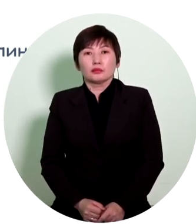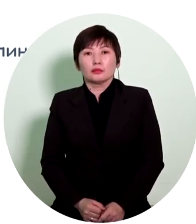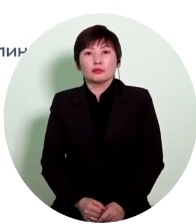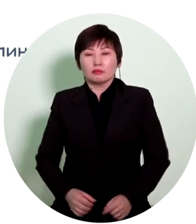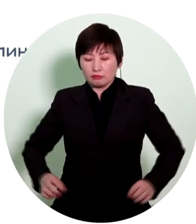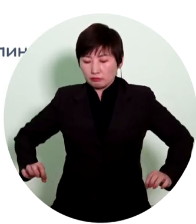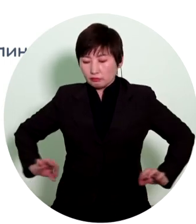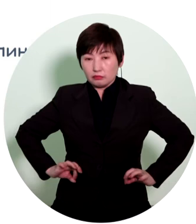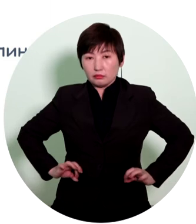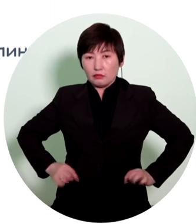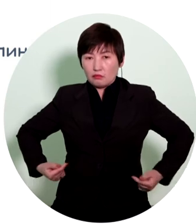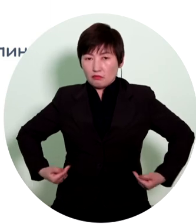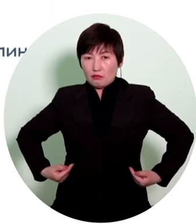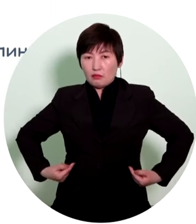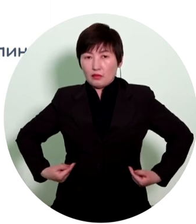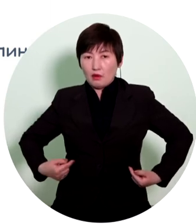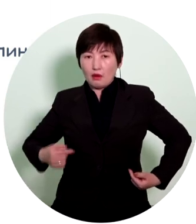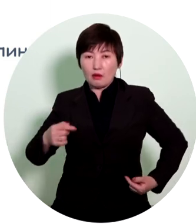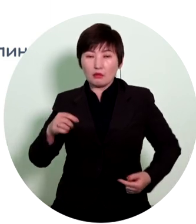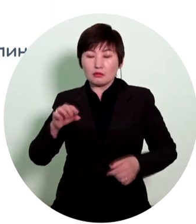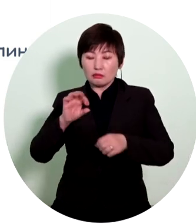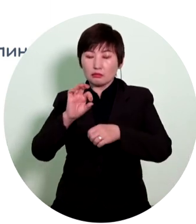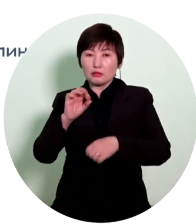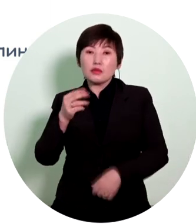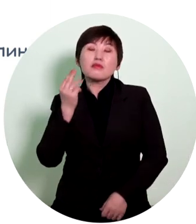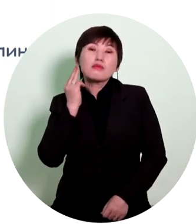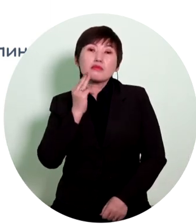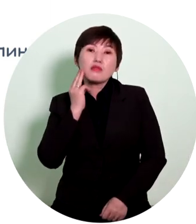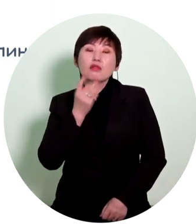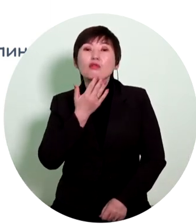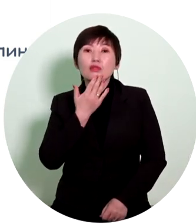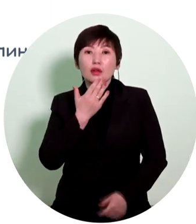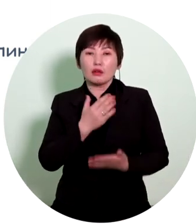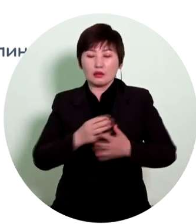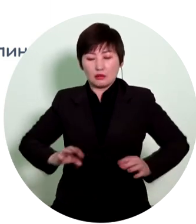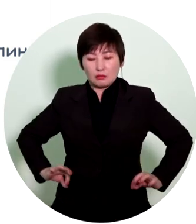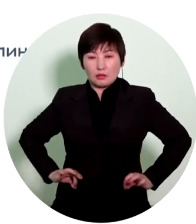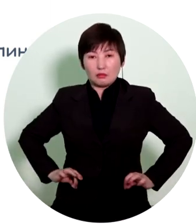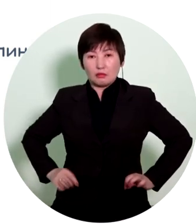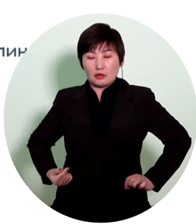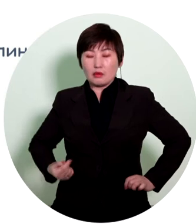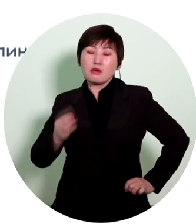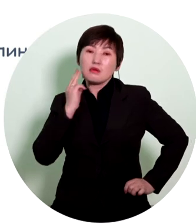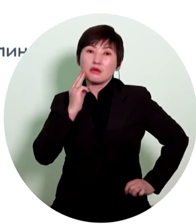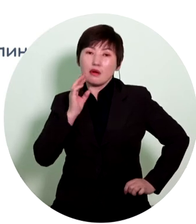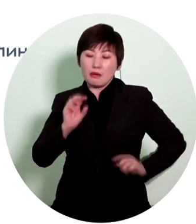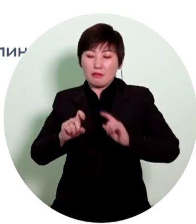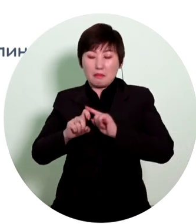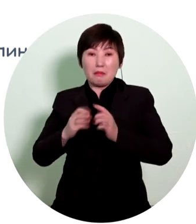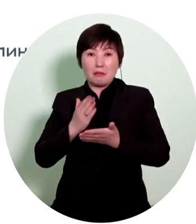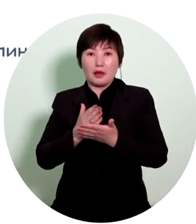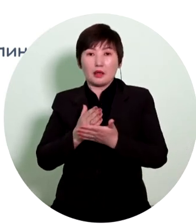бөөрний дээр им булчирхай байдаг. Хүүхдүүдээ одоо энэ хараа им шар өнгөөр тэмдэглэгдсэн булчирхай байна. Нөгөө нэг